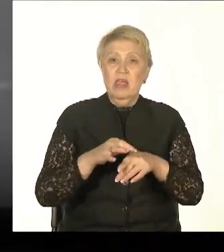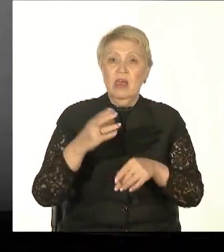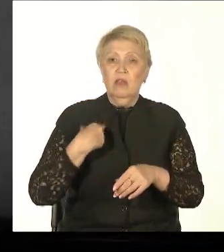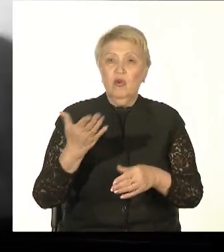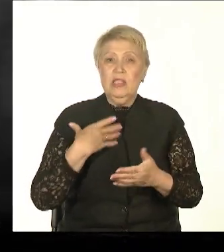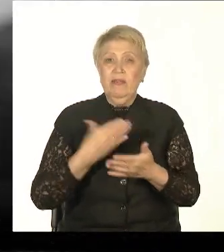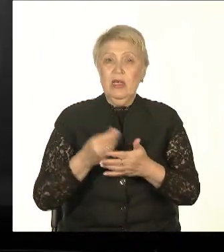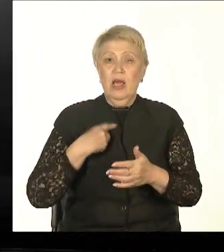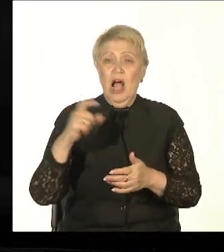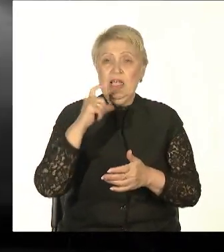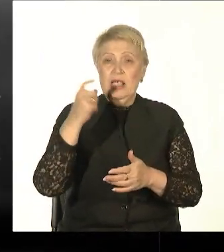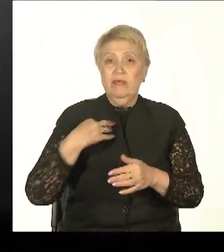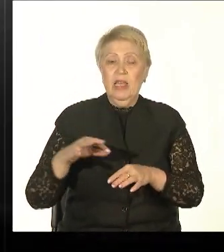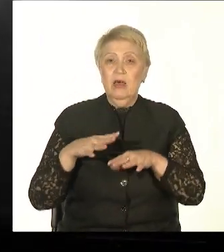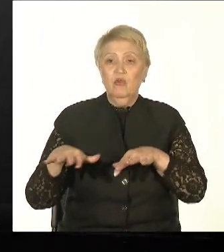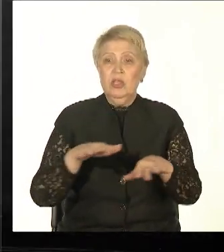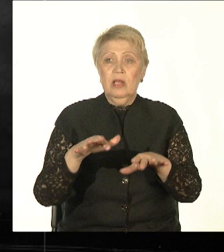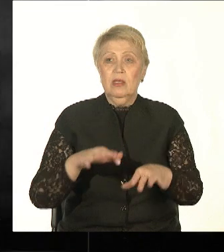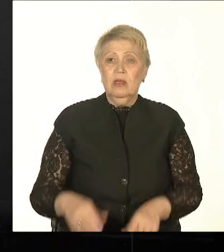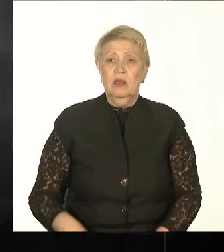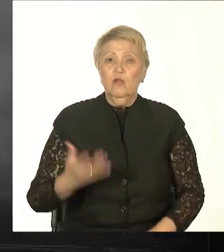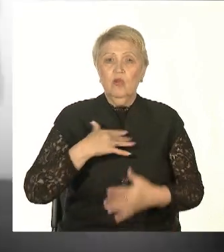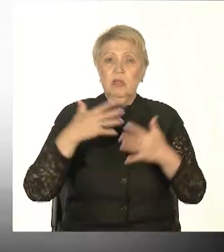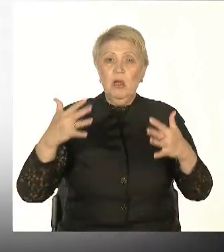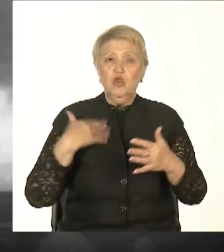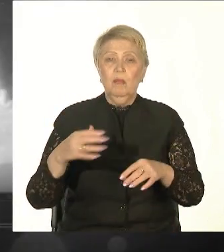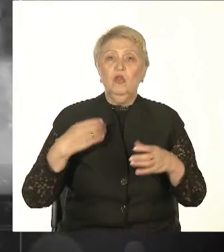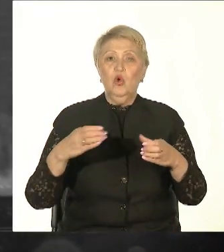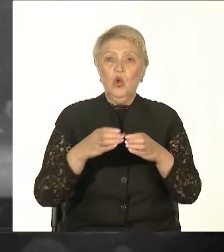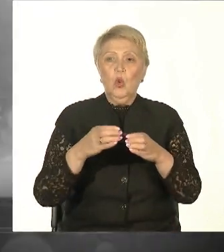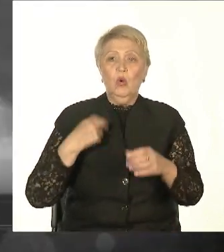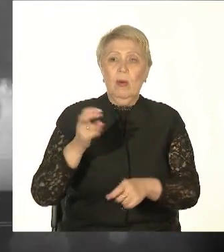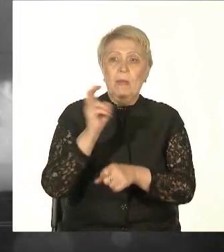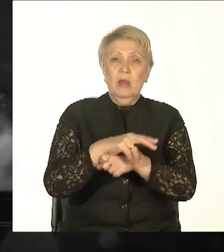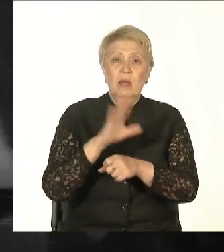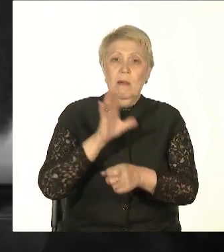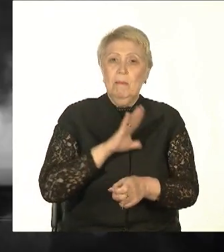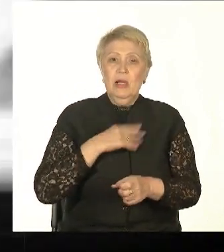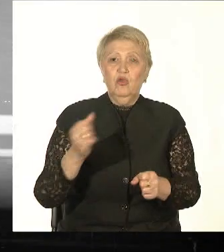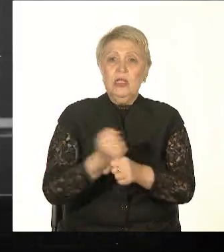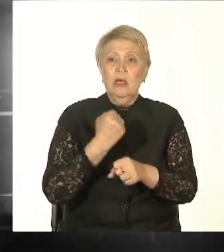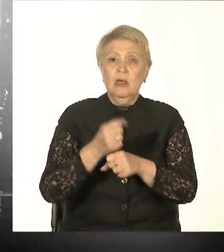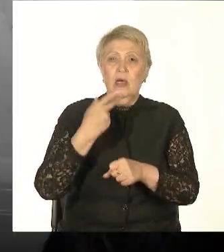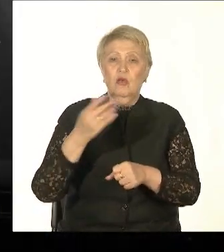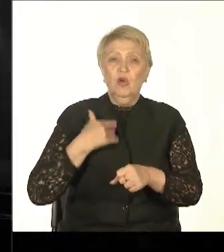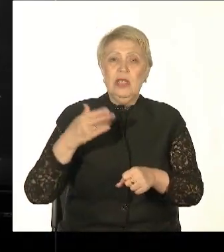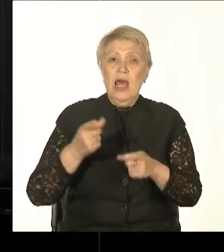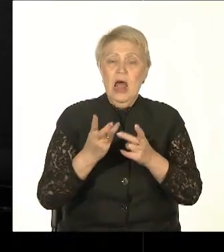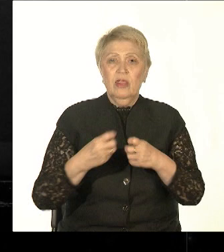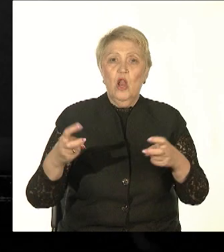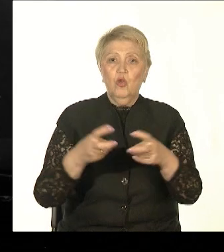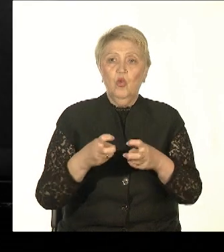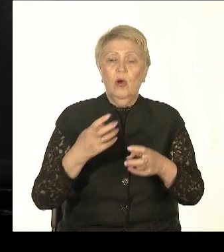Пограничников провоцировали и иначе, переходя границу большими группами, организуя с русскими драки на льду. Люди потрясали красными цитатниками